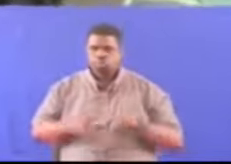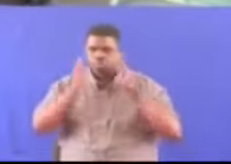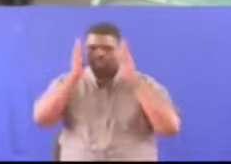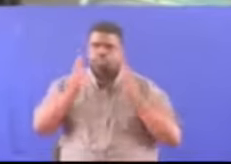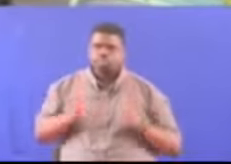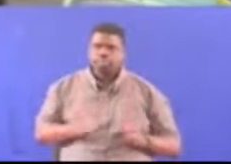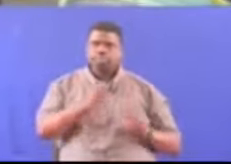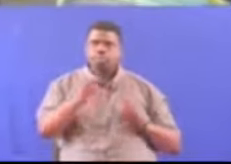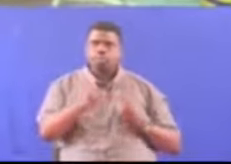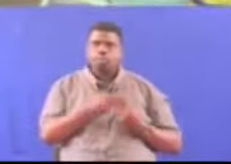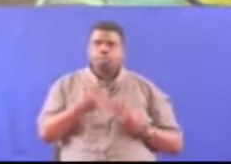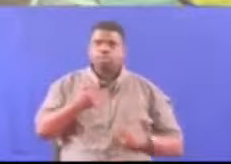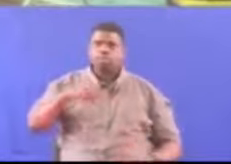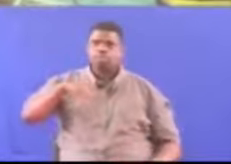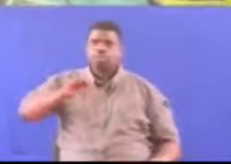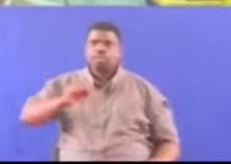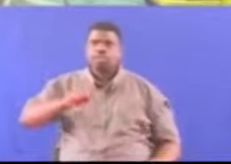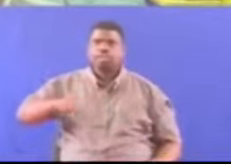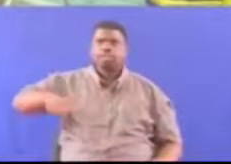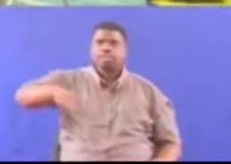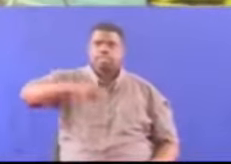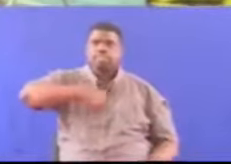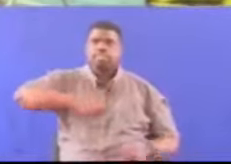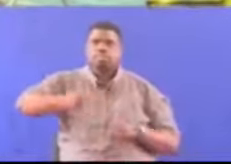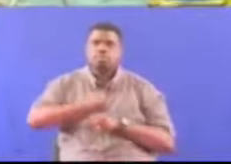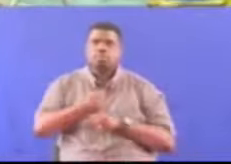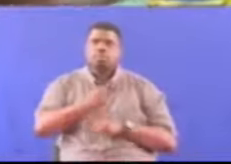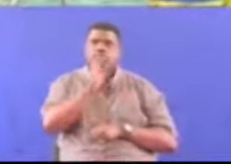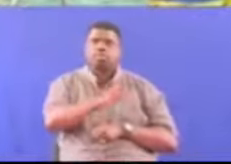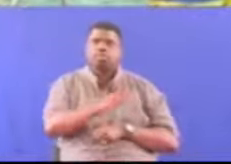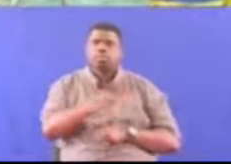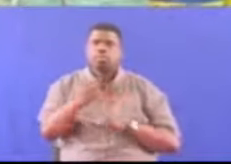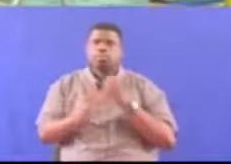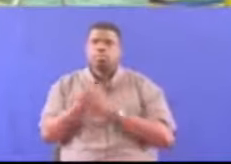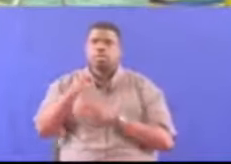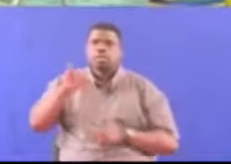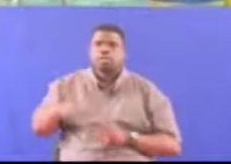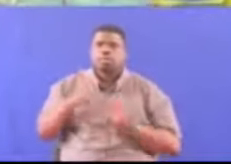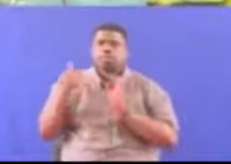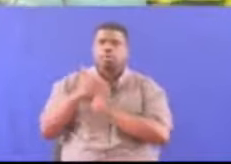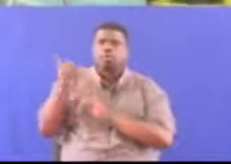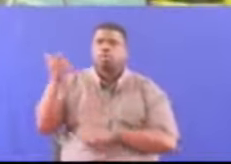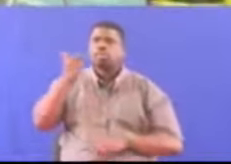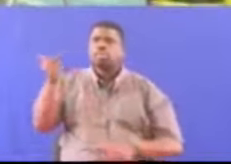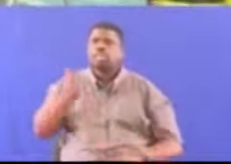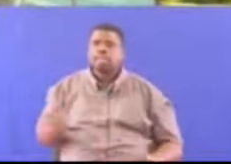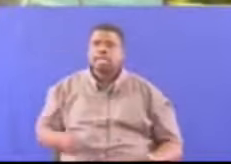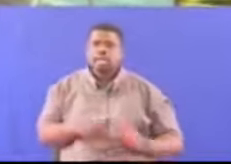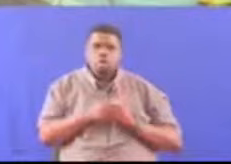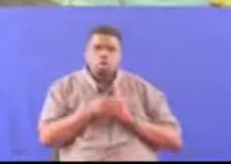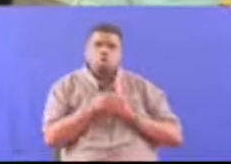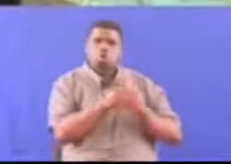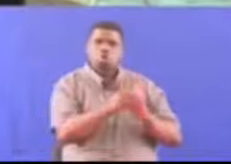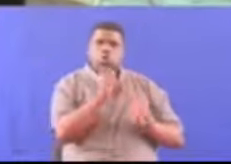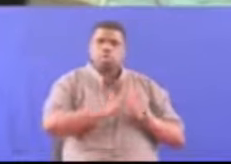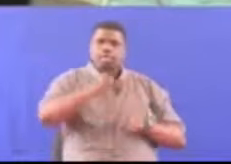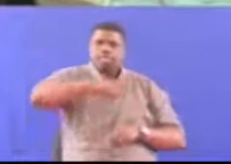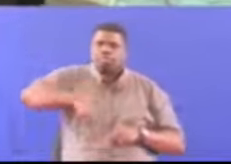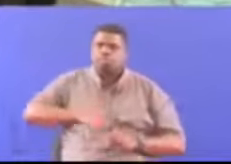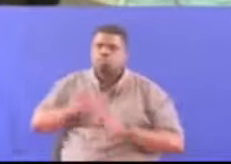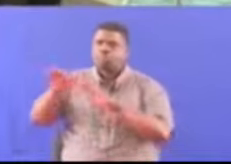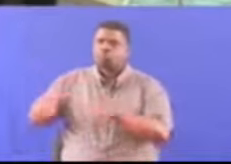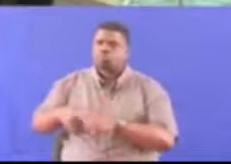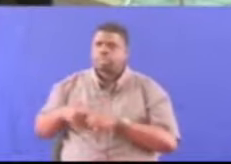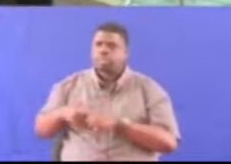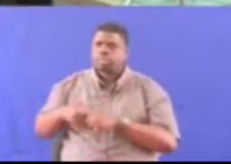Tulia Ackson, sisi watumishi wako wa Bunge la Jamhuri ya Muungano wa Tanzania, tukiongozwa na katibu wetu wa Bunge